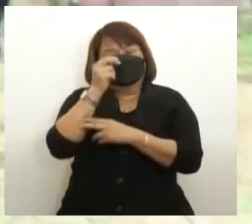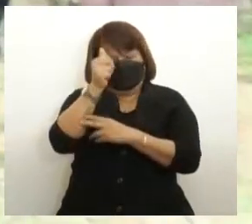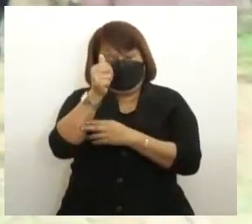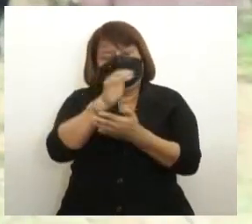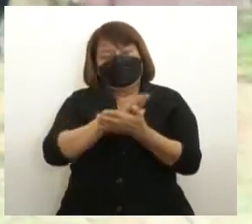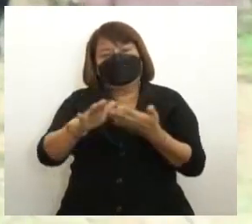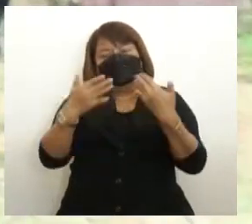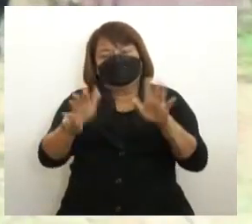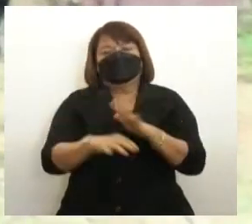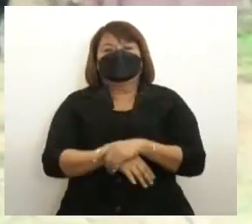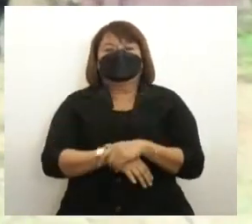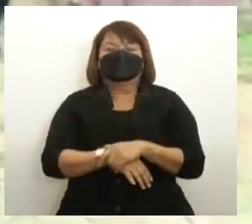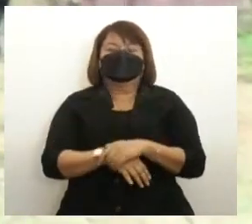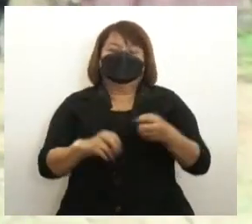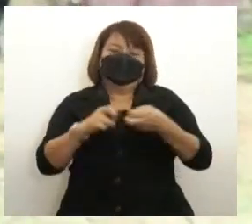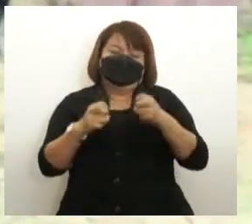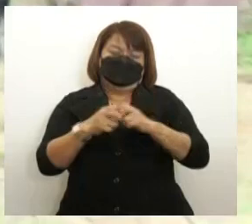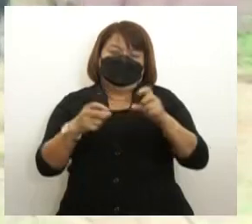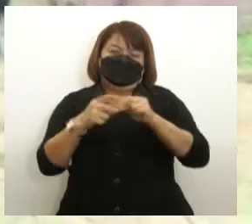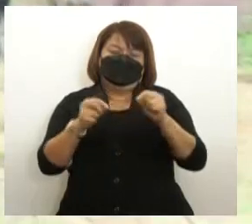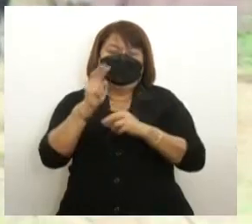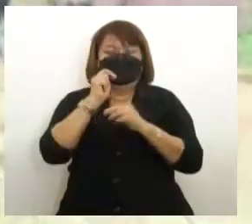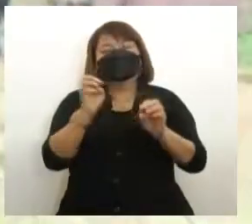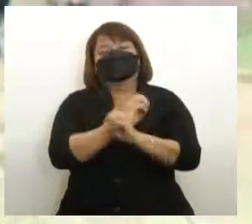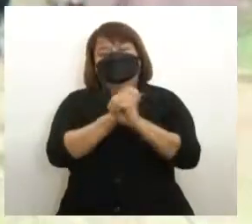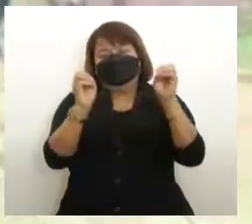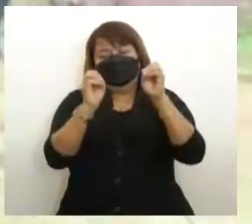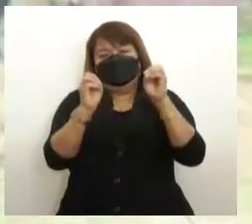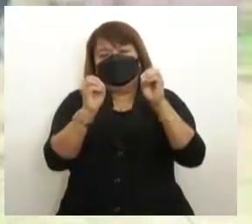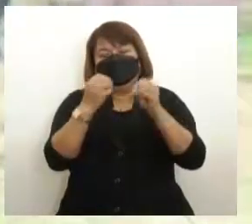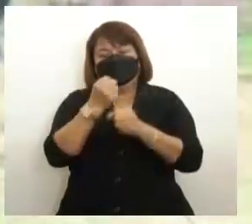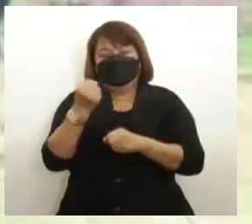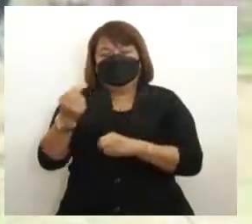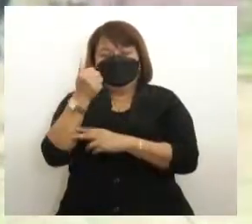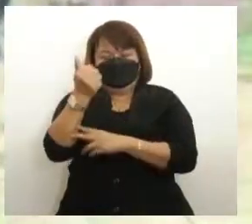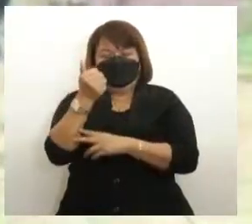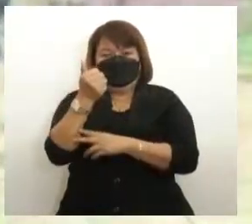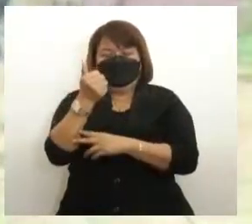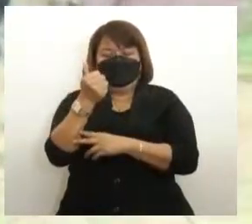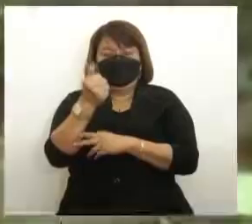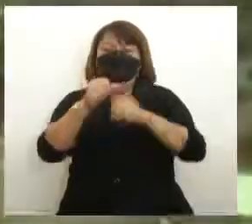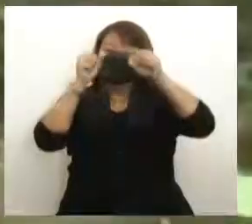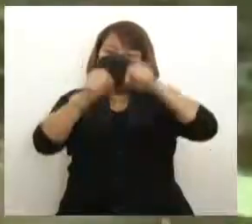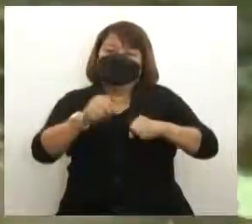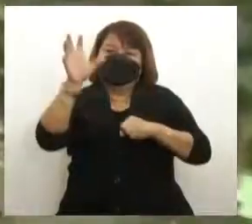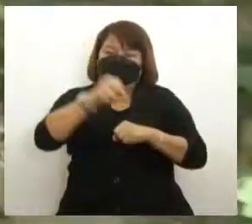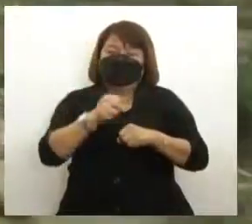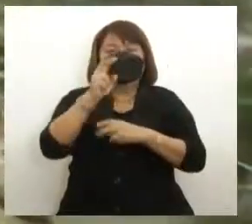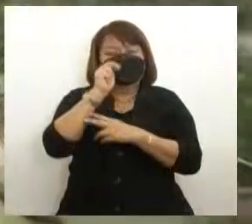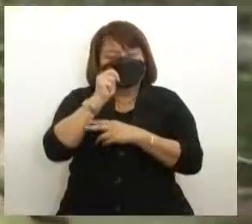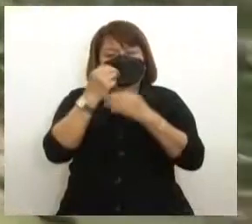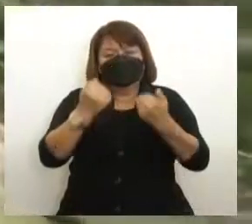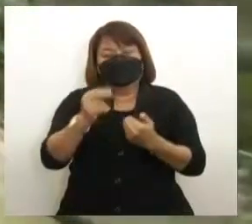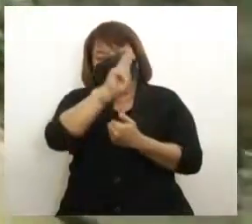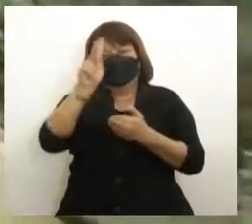จนะครับไม่มีปัญหาเรื่องน้ำอุปโภคบริโภคแล้วสิ่งที่ได้มาก็คือเราสามารถเอาน้ำพวกนี้มาใช้ใน